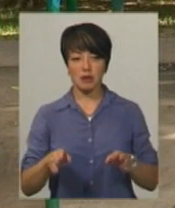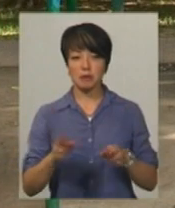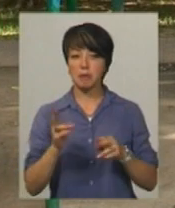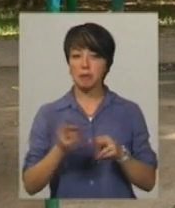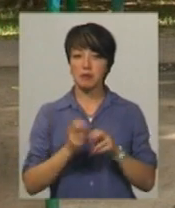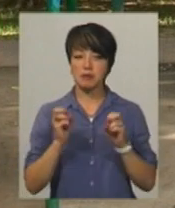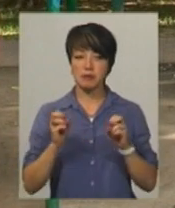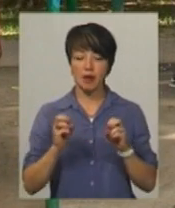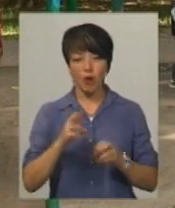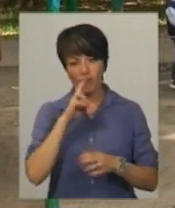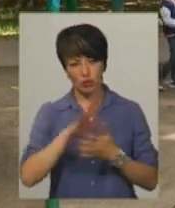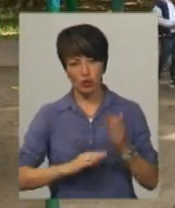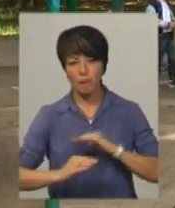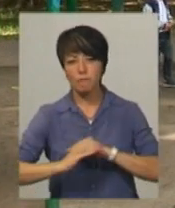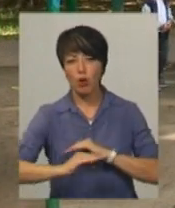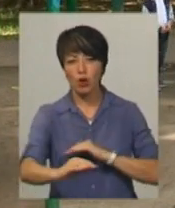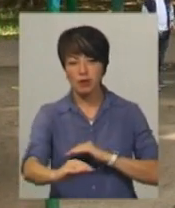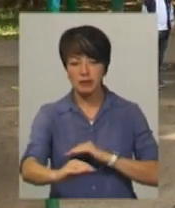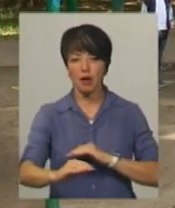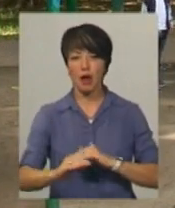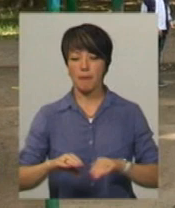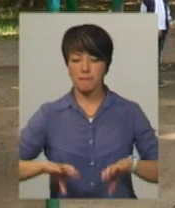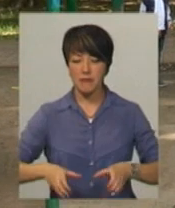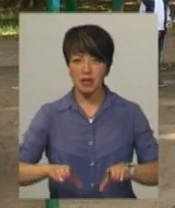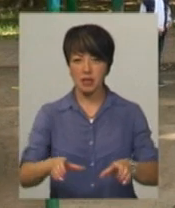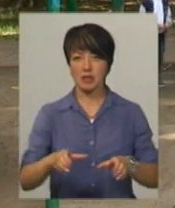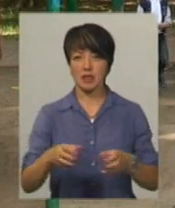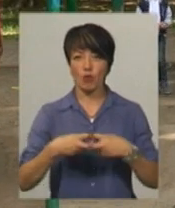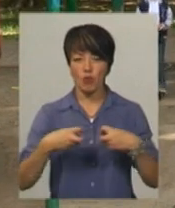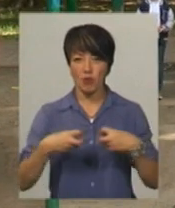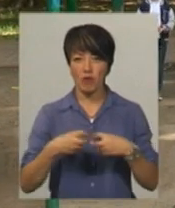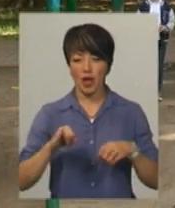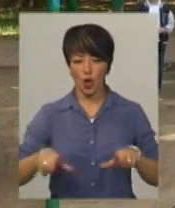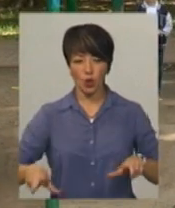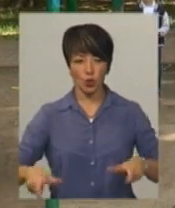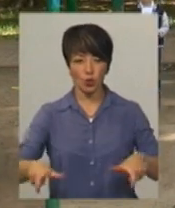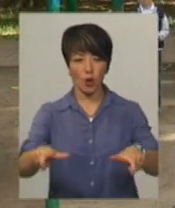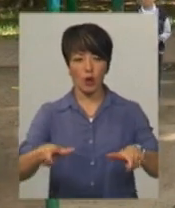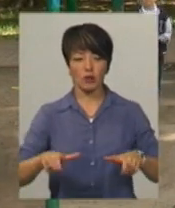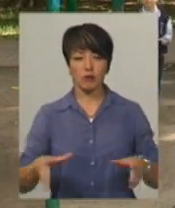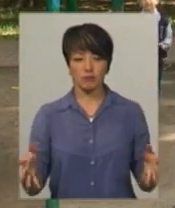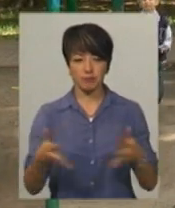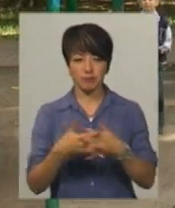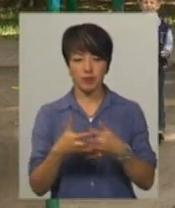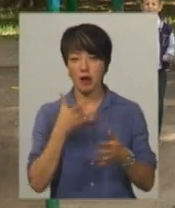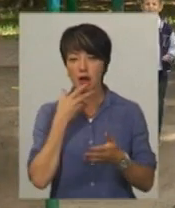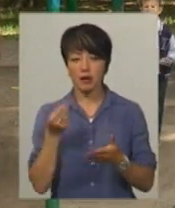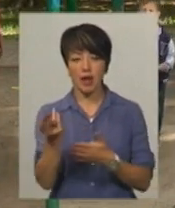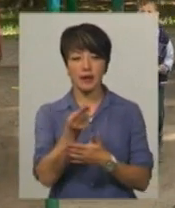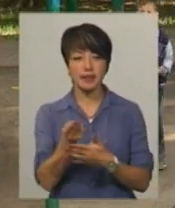травмобезпечної плитки, з безшовної гумового покриття наливного і з тротуарної плитки. Все це скомбінується в гарні ескізи, в